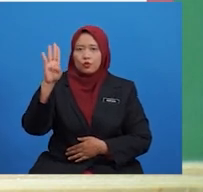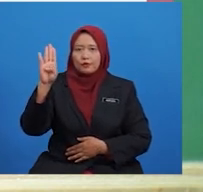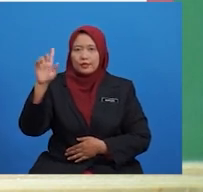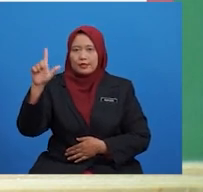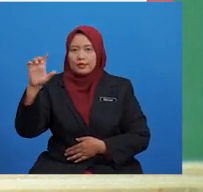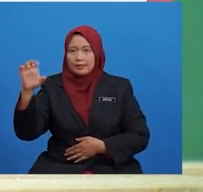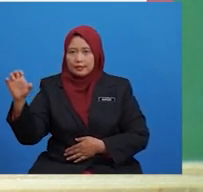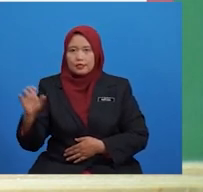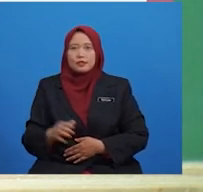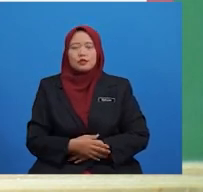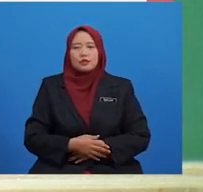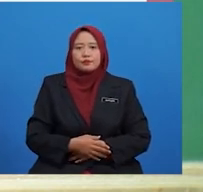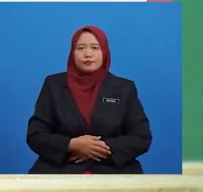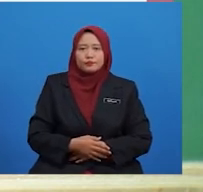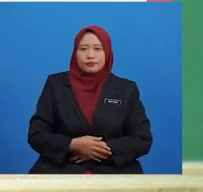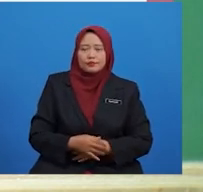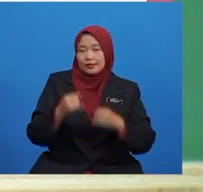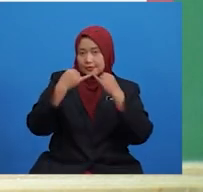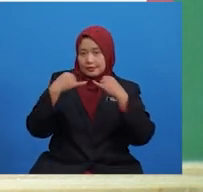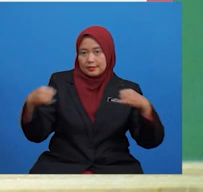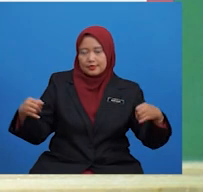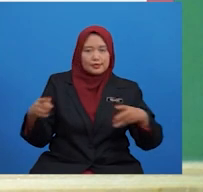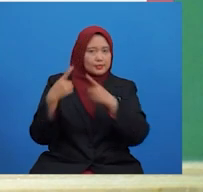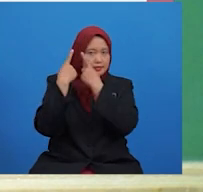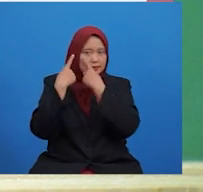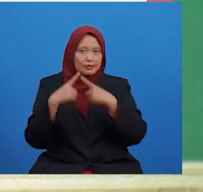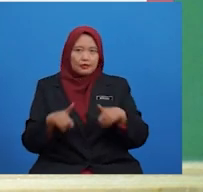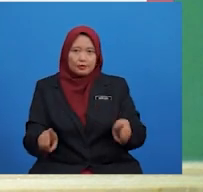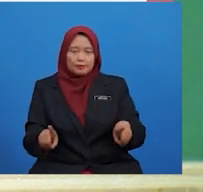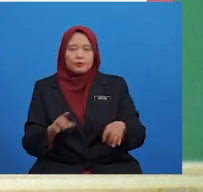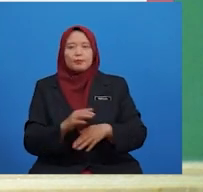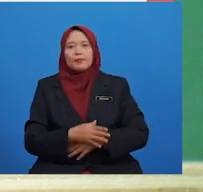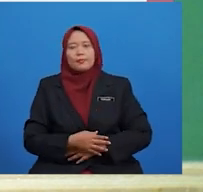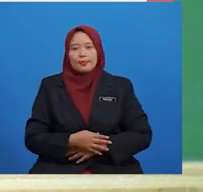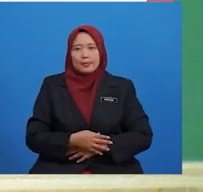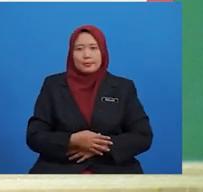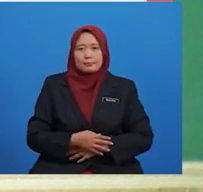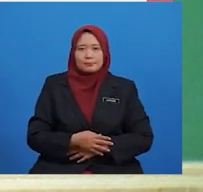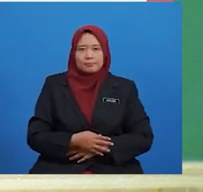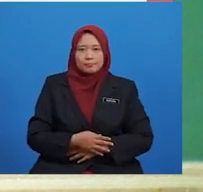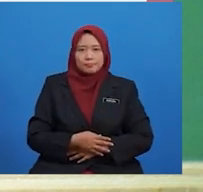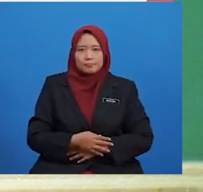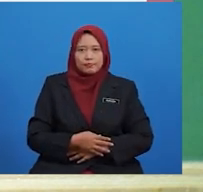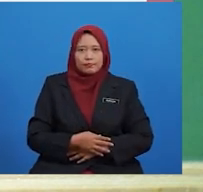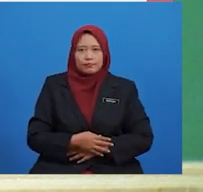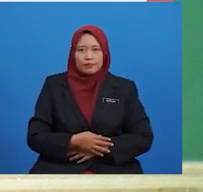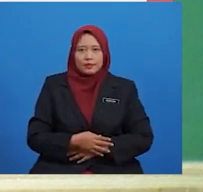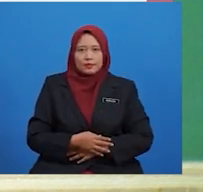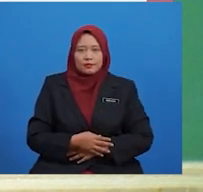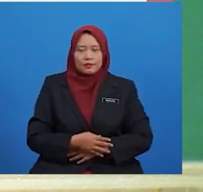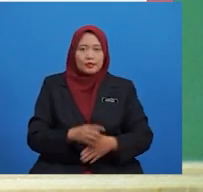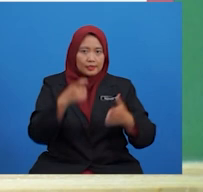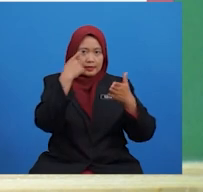merujuk kepada jenis data yang digunakan untuk pembolek ubah jenis double. Harga